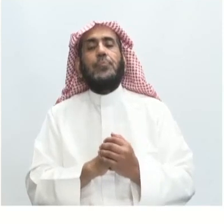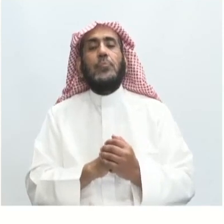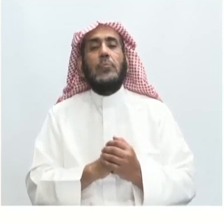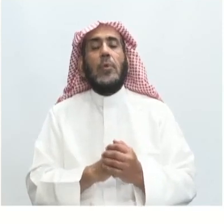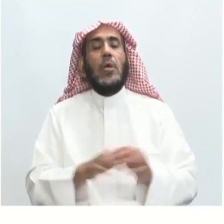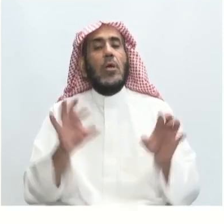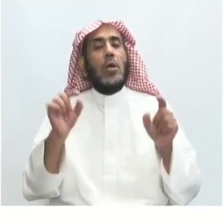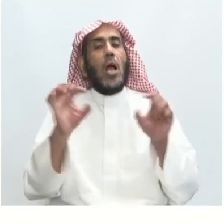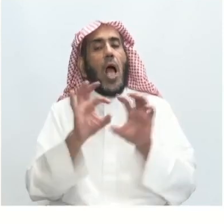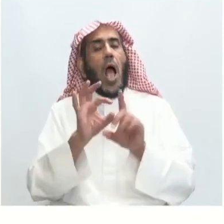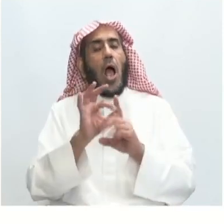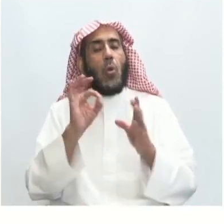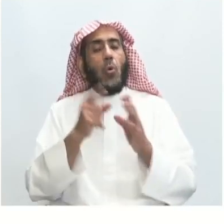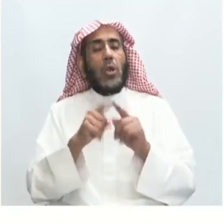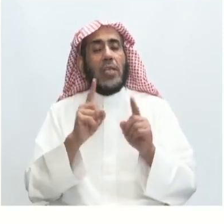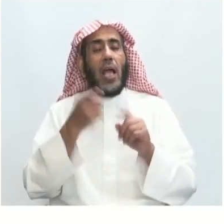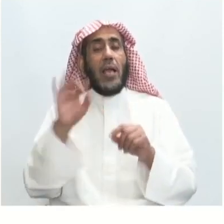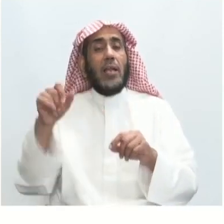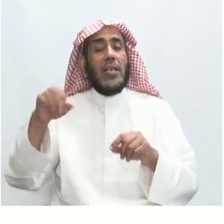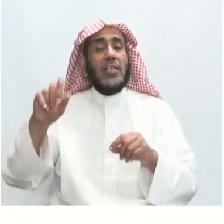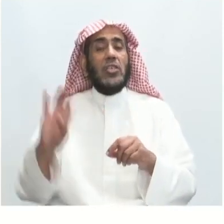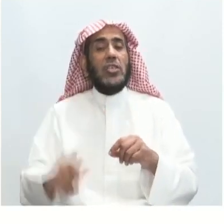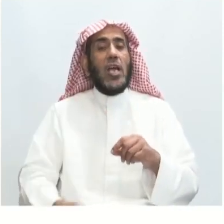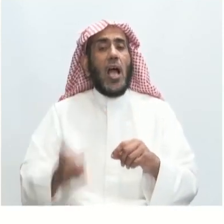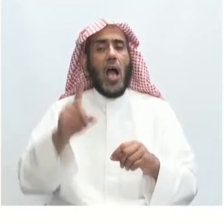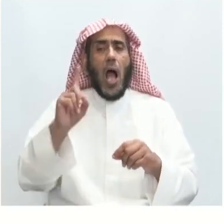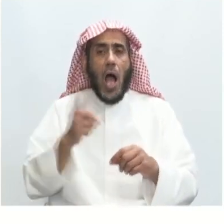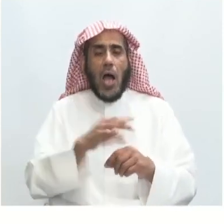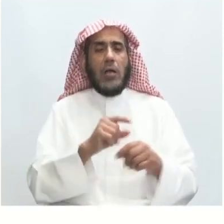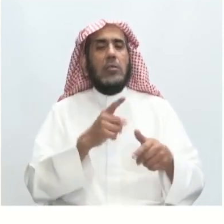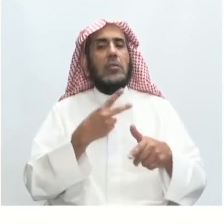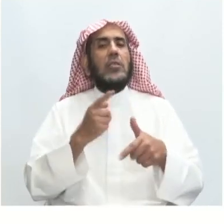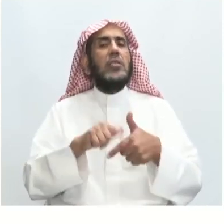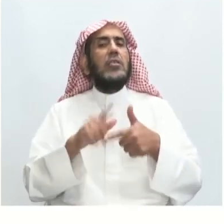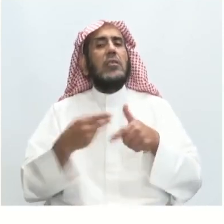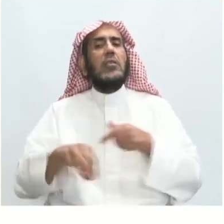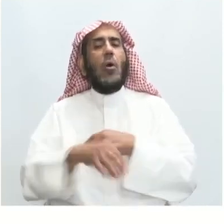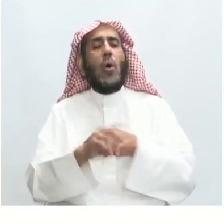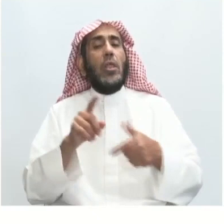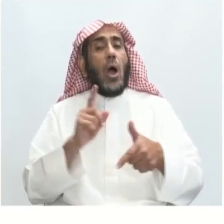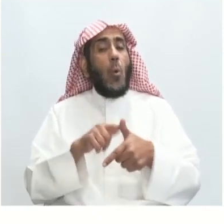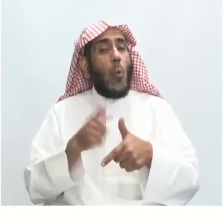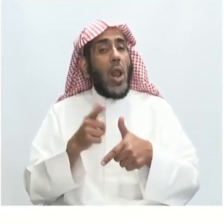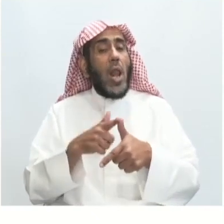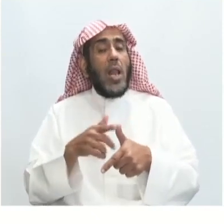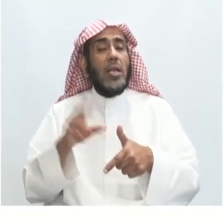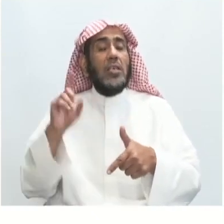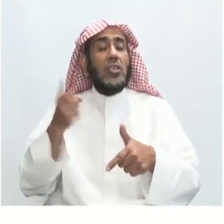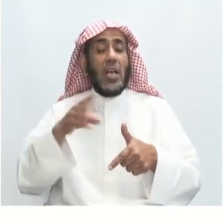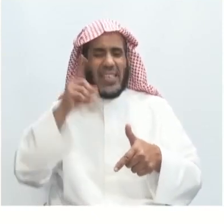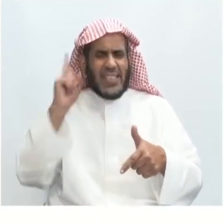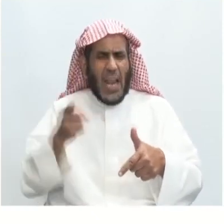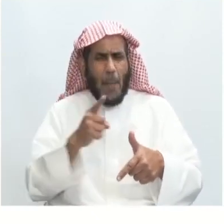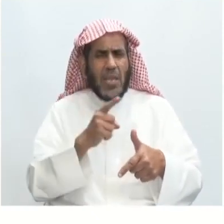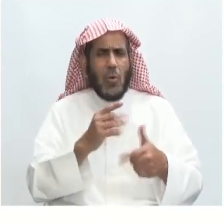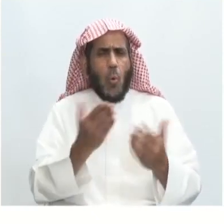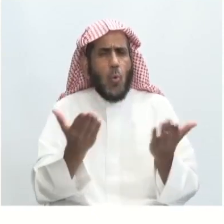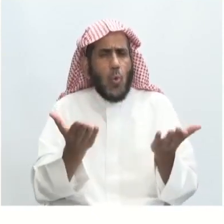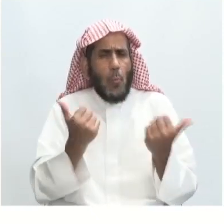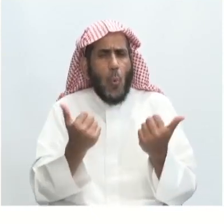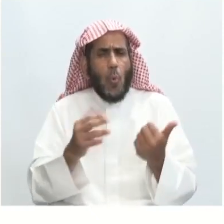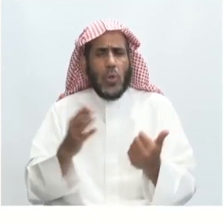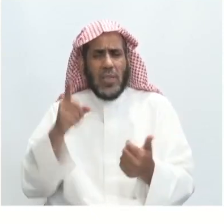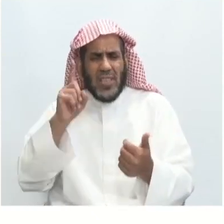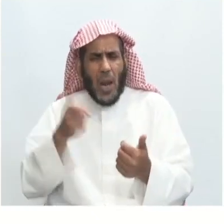الخلاصه ان الانشاء نوعان ان الانشاء نوعان الاول انشاء طلبي وهو ما يطلب به